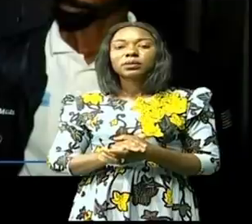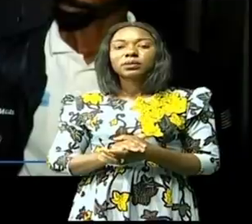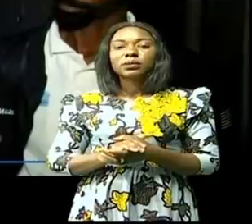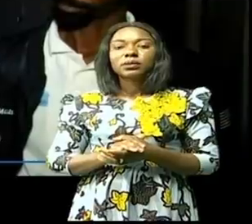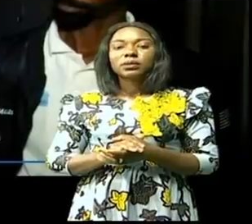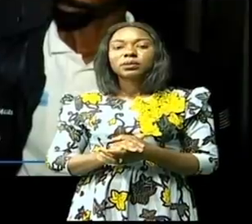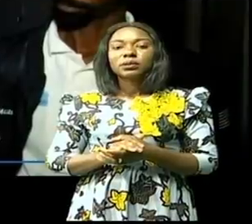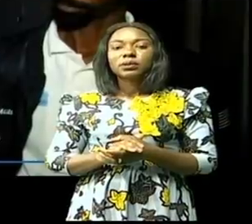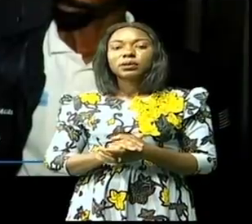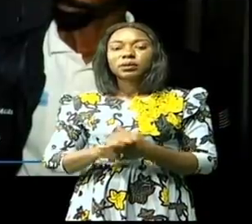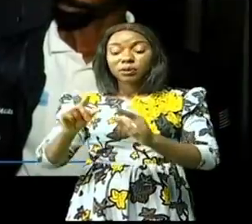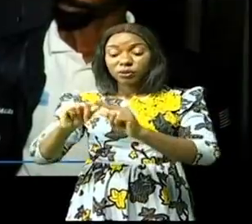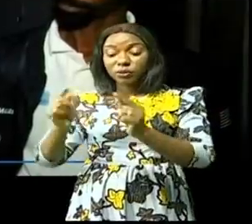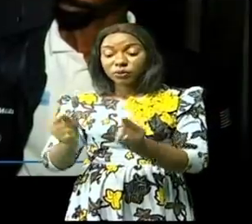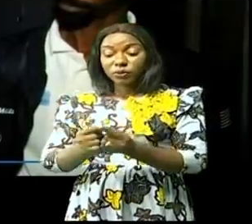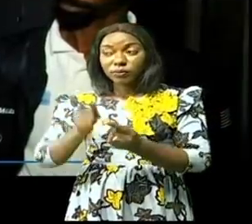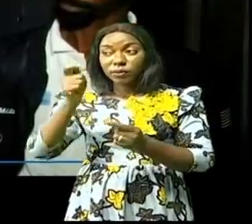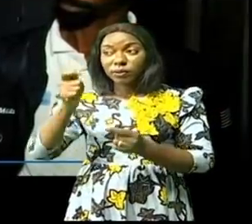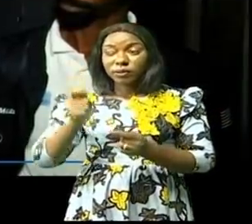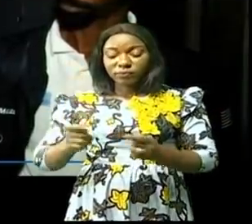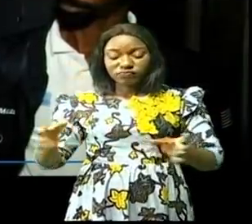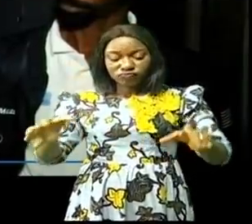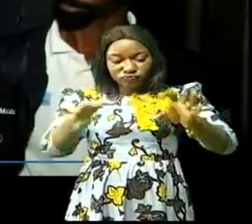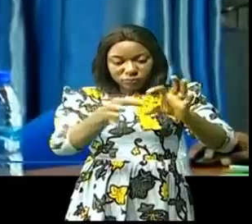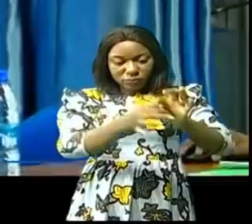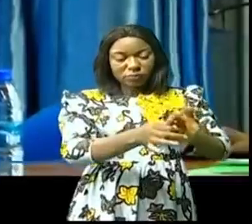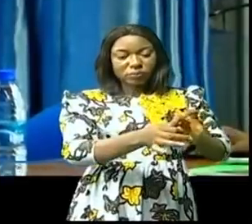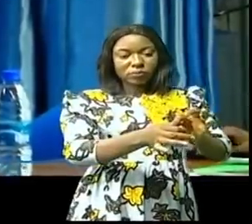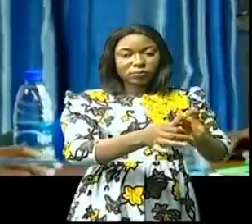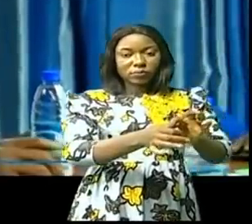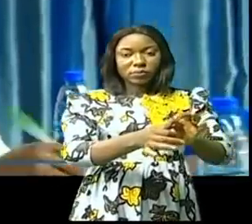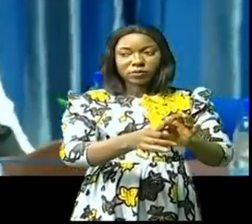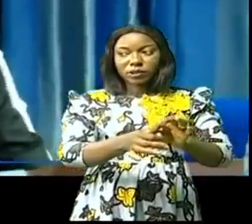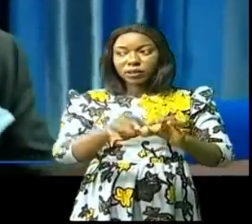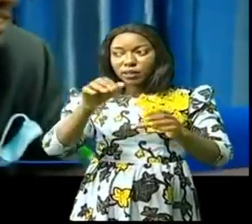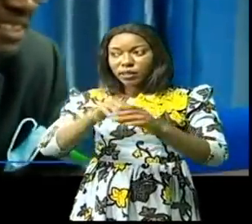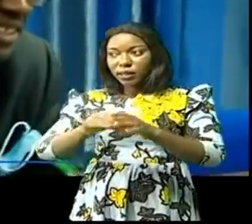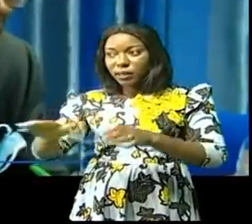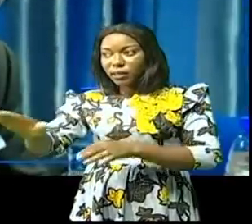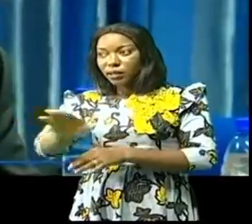ont des groupes armés affiliés à